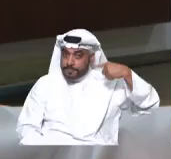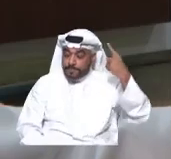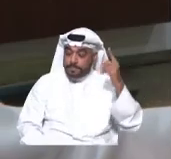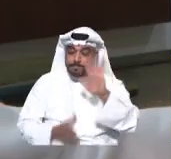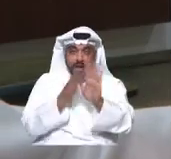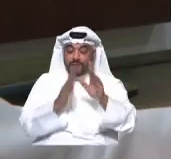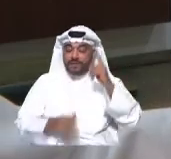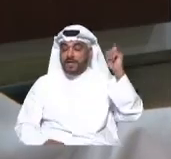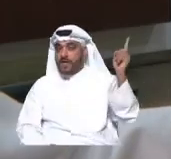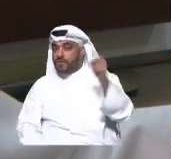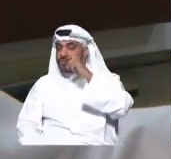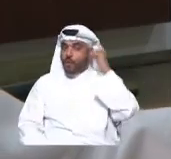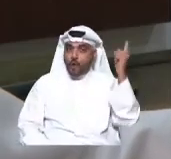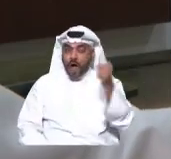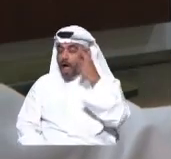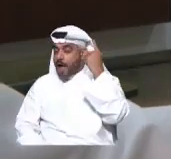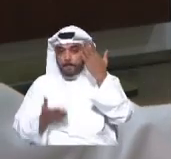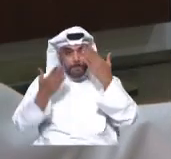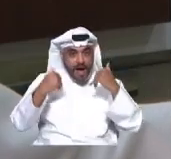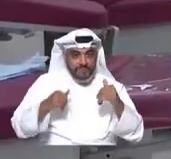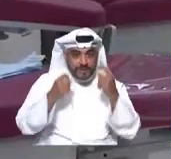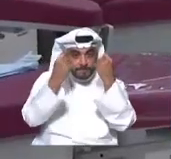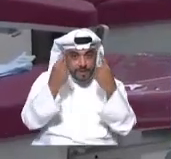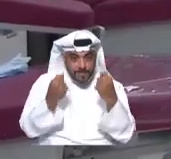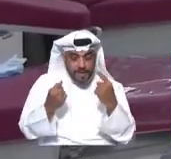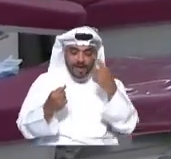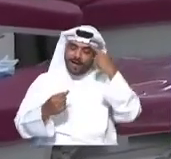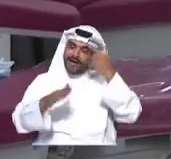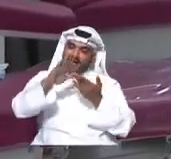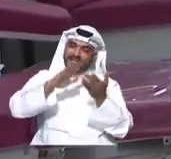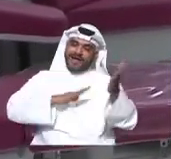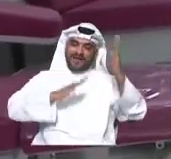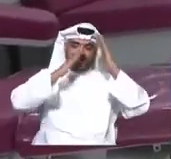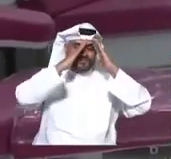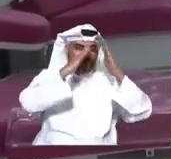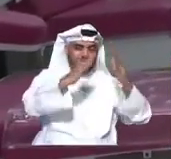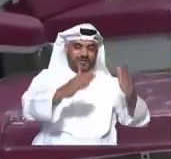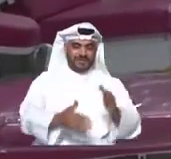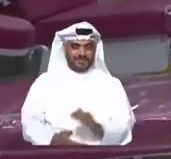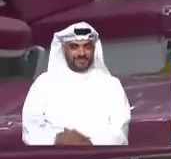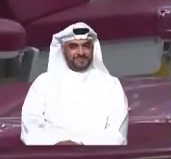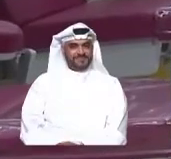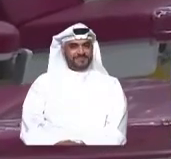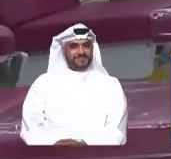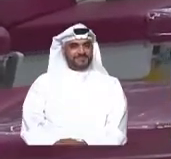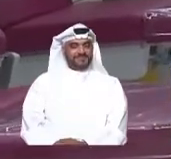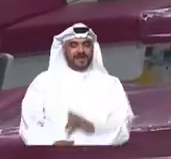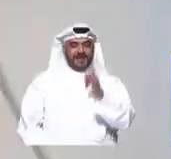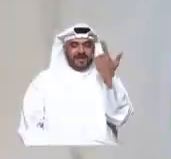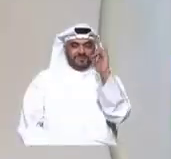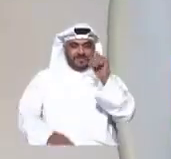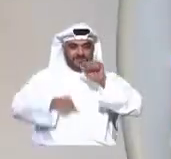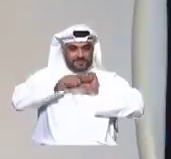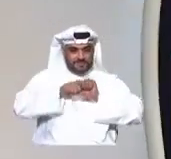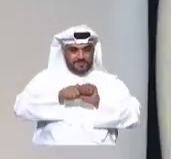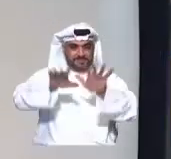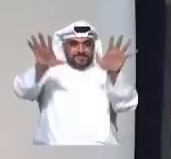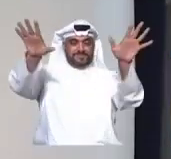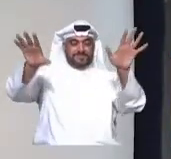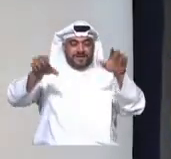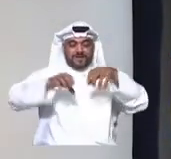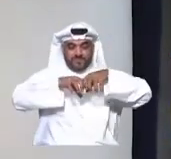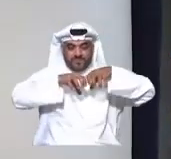ما يعاني من أي صداع أو أي دوخة، وتالي يتوكل على الله مشكورا. الحملة نفذت عبر المراكز